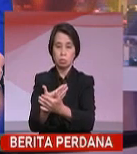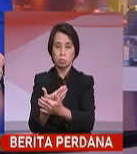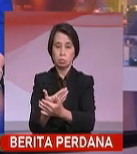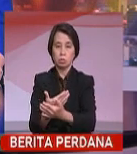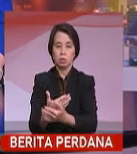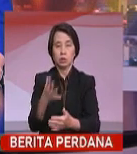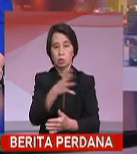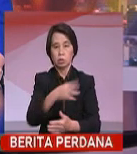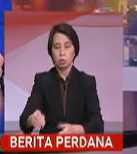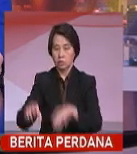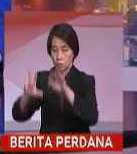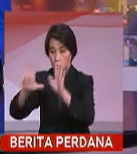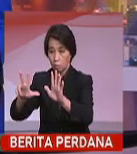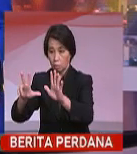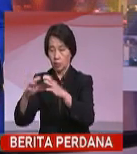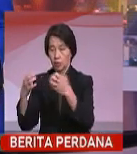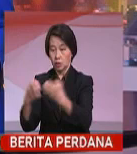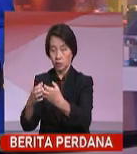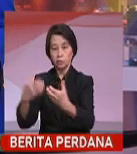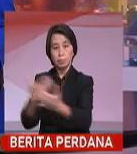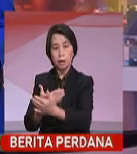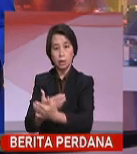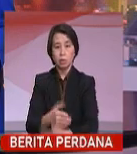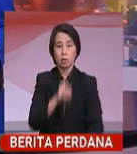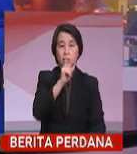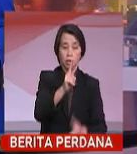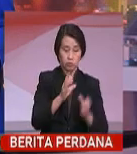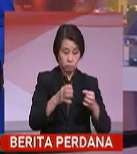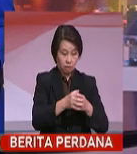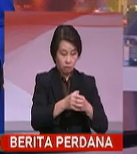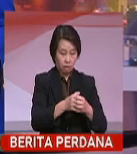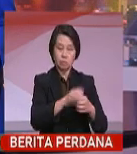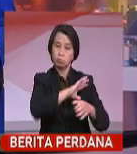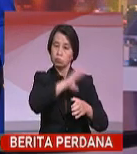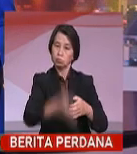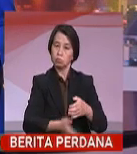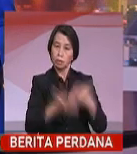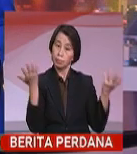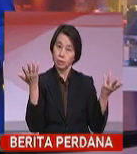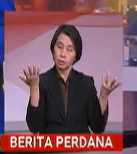dilaporkan selain 8 kluster baru dan 1 kluster diisytihar